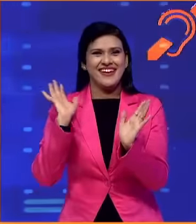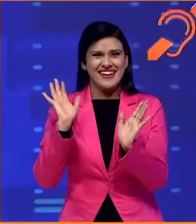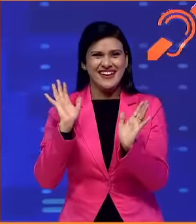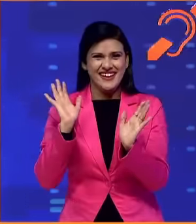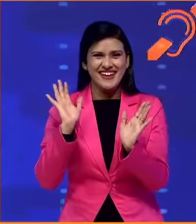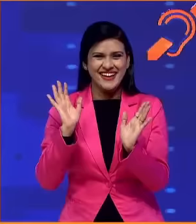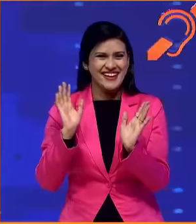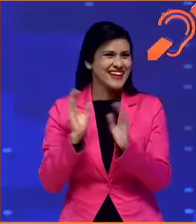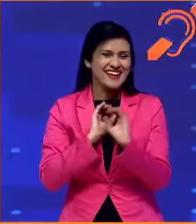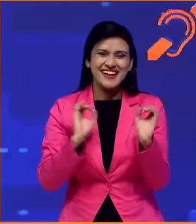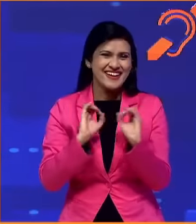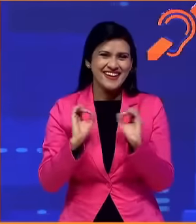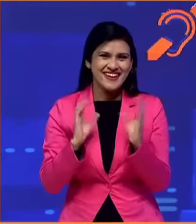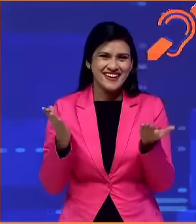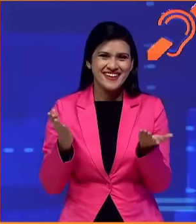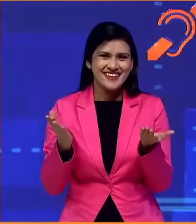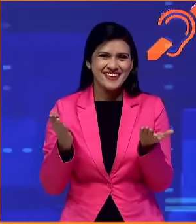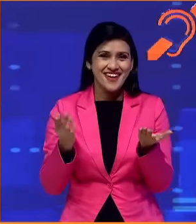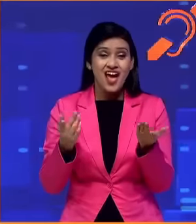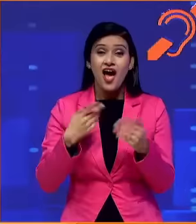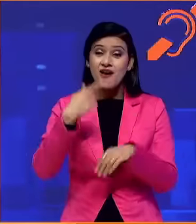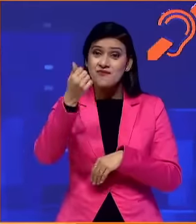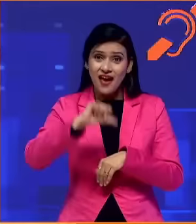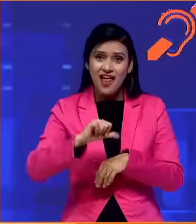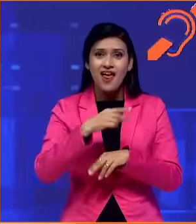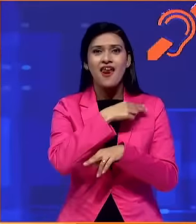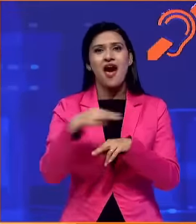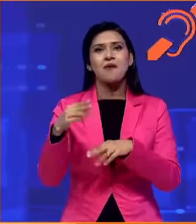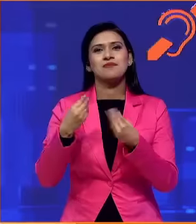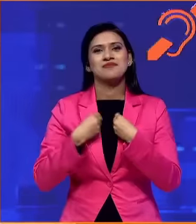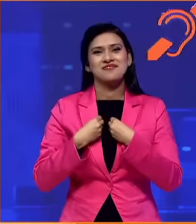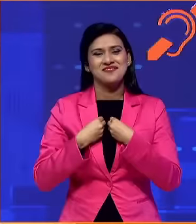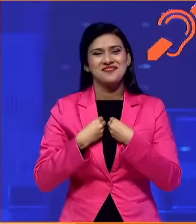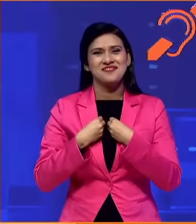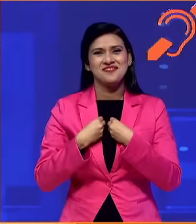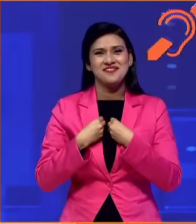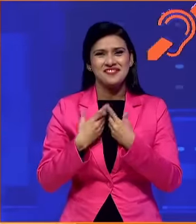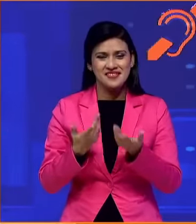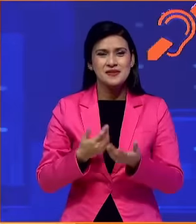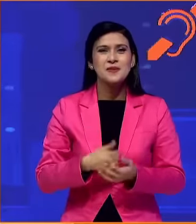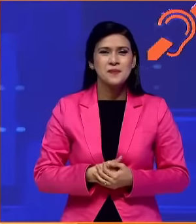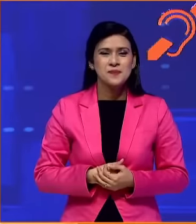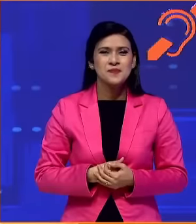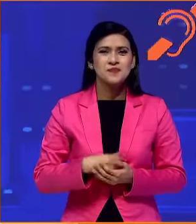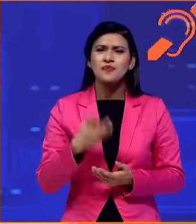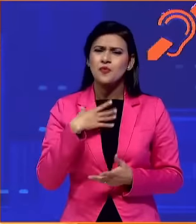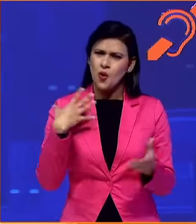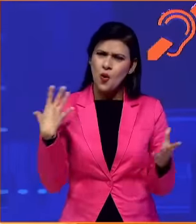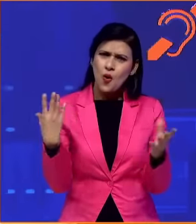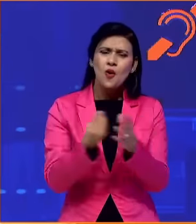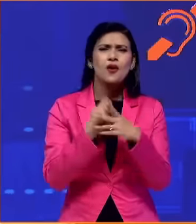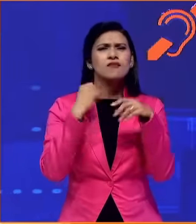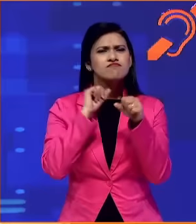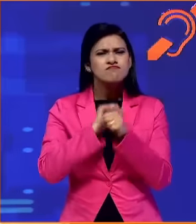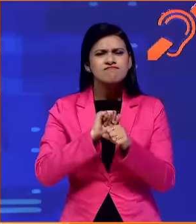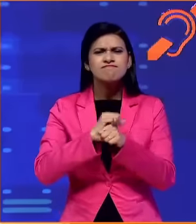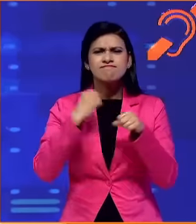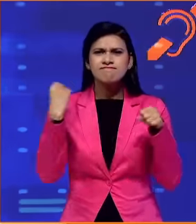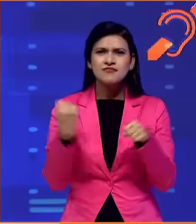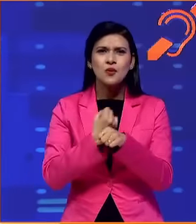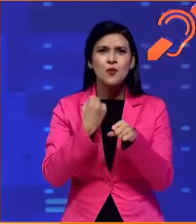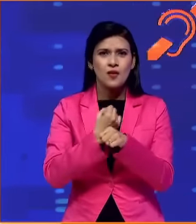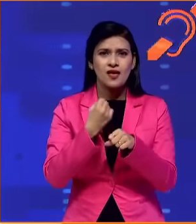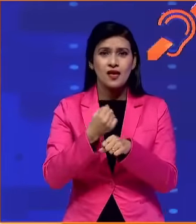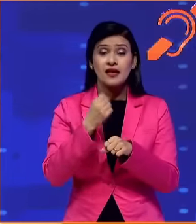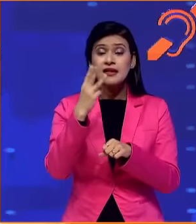चुनावमें हमसभीनेमिलकरकड़ीमेहनतकी,और 30वर्षोंसे,5साल